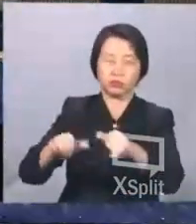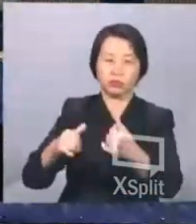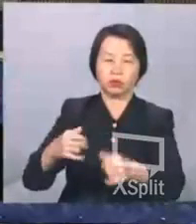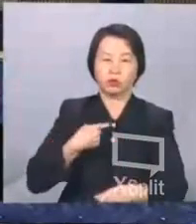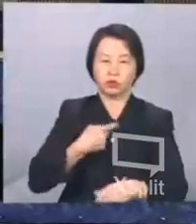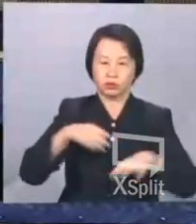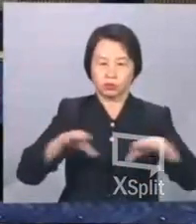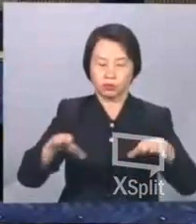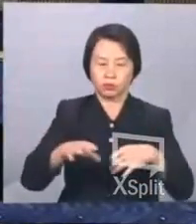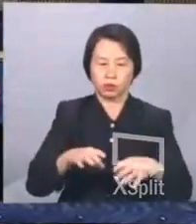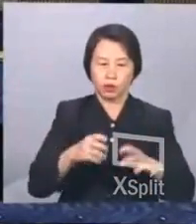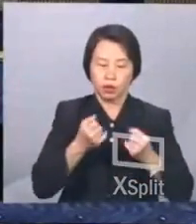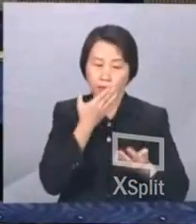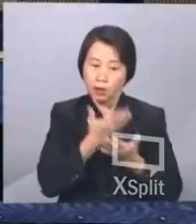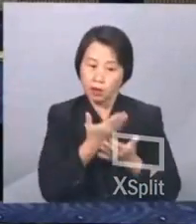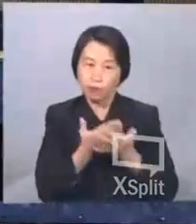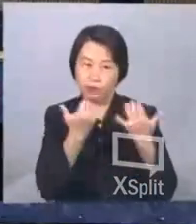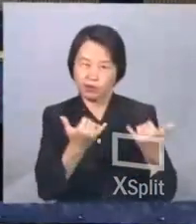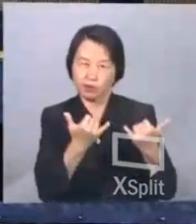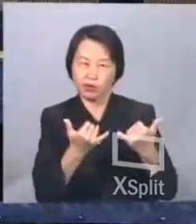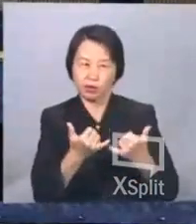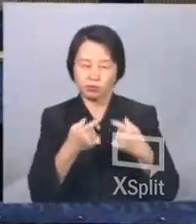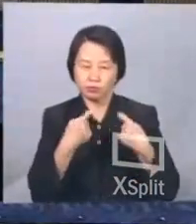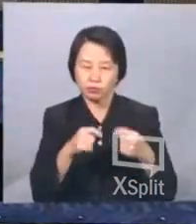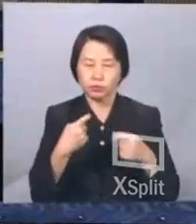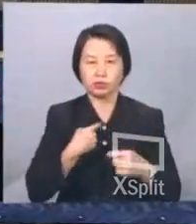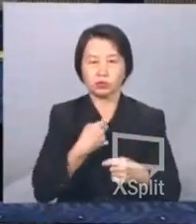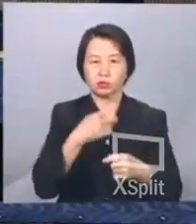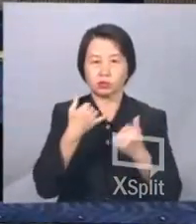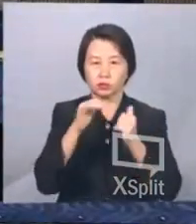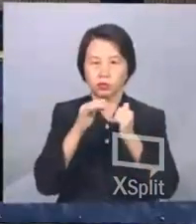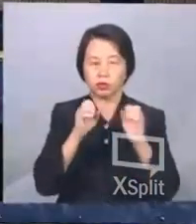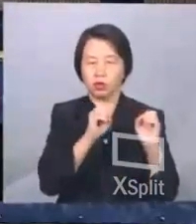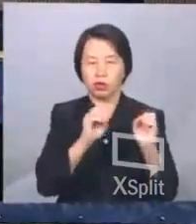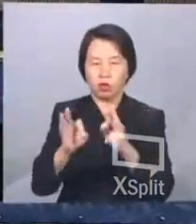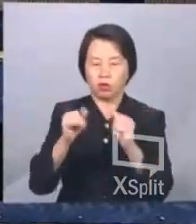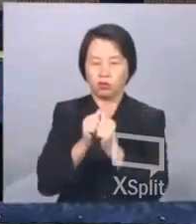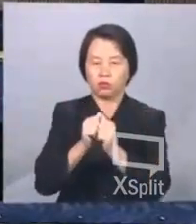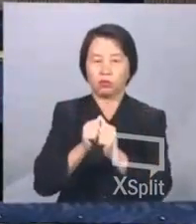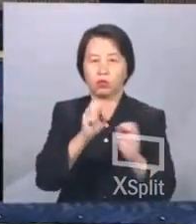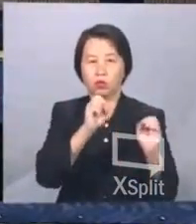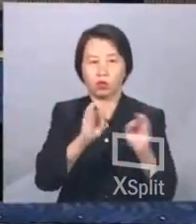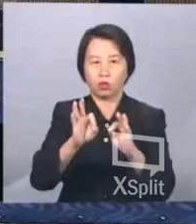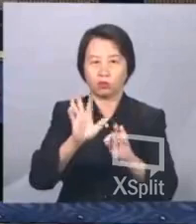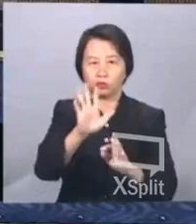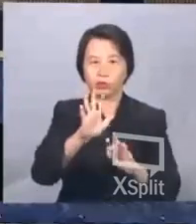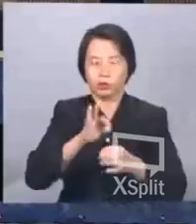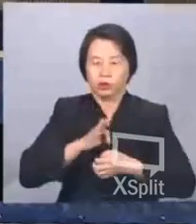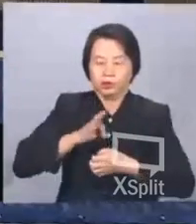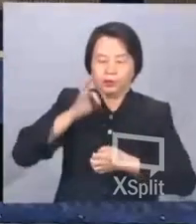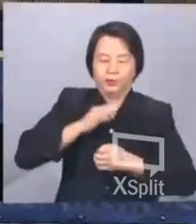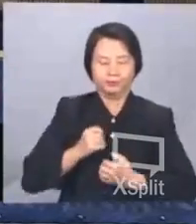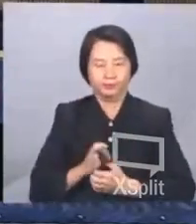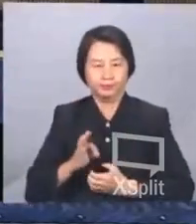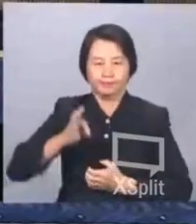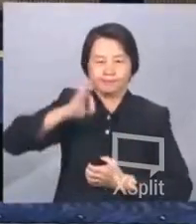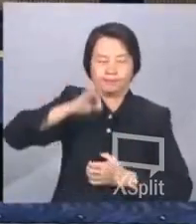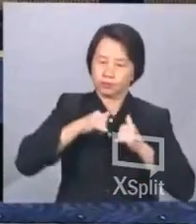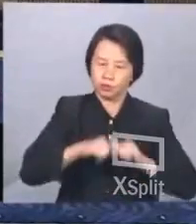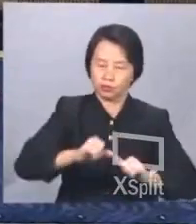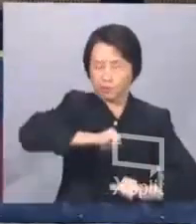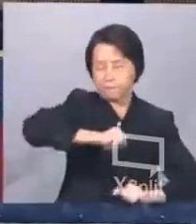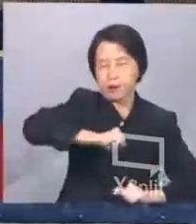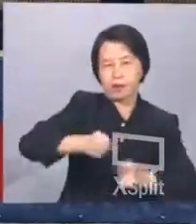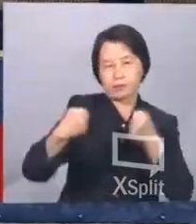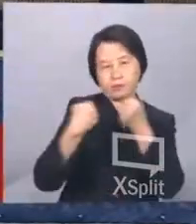doing well sofa We just a place so just of life your spirit and continue